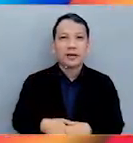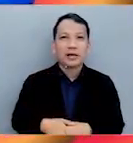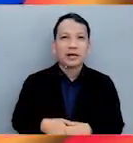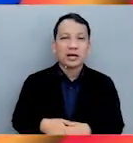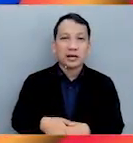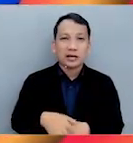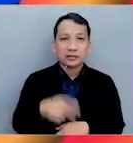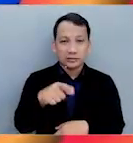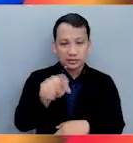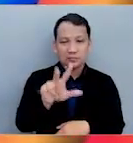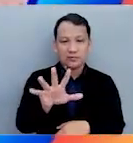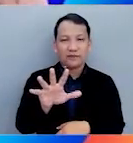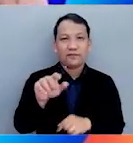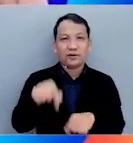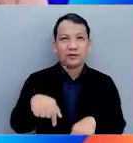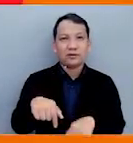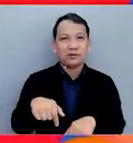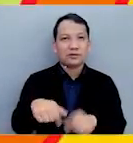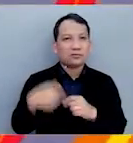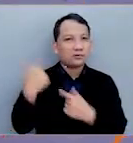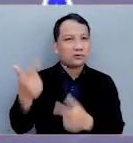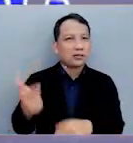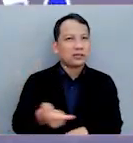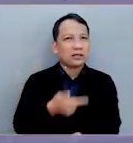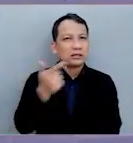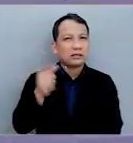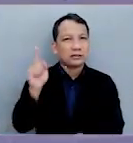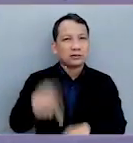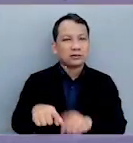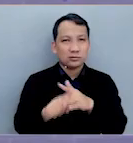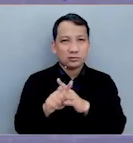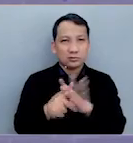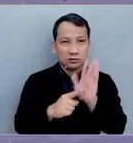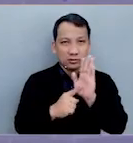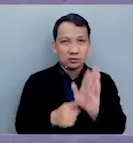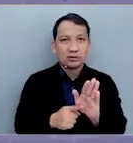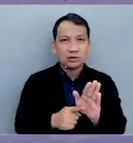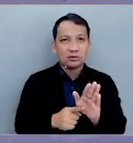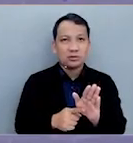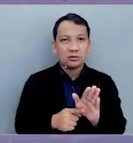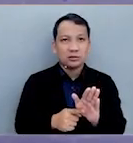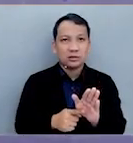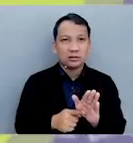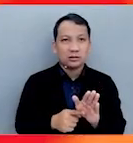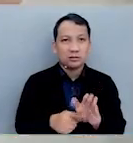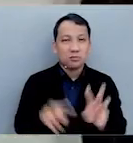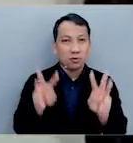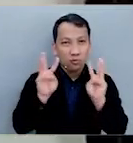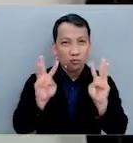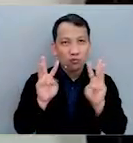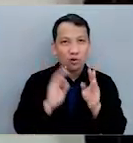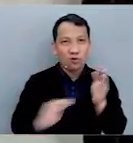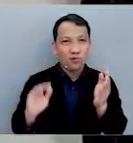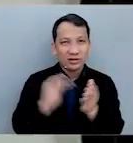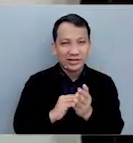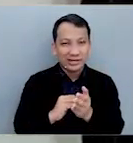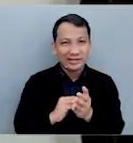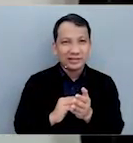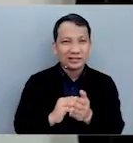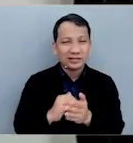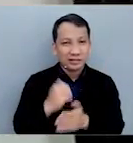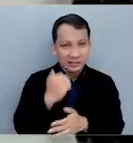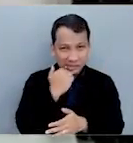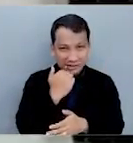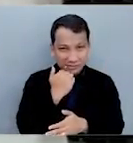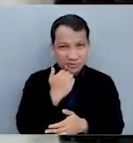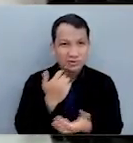matapos mamahinga sa NF4 a long time, ang Wow Mali magpapa-wow muli. But this time, ang